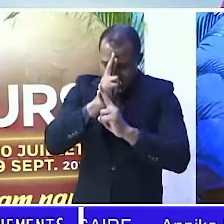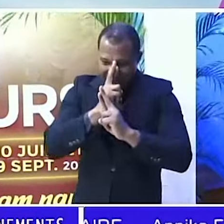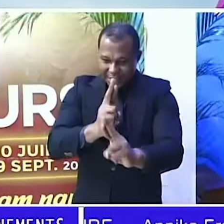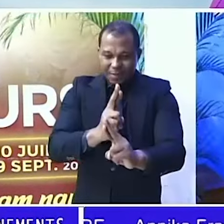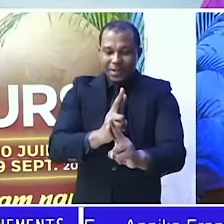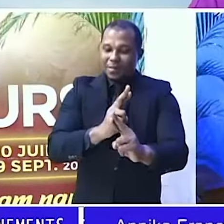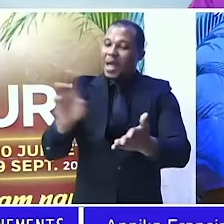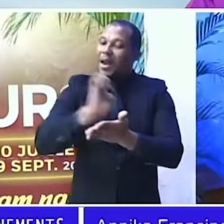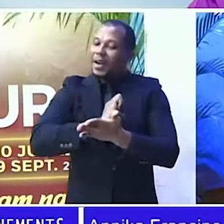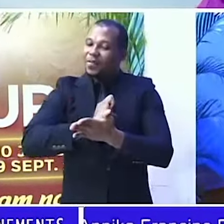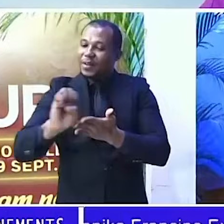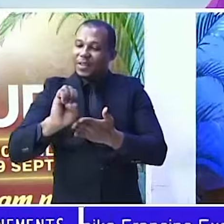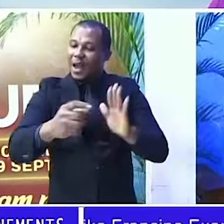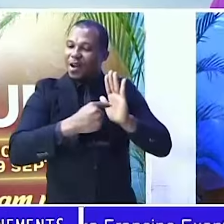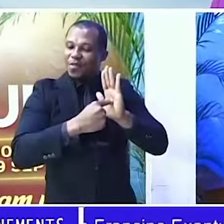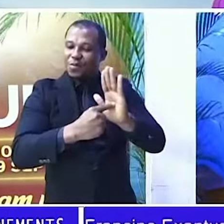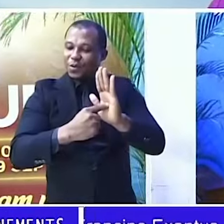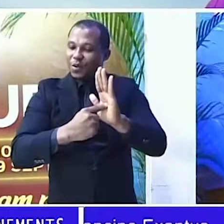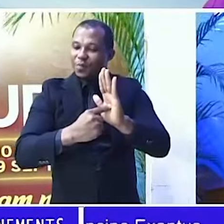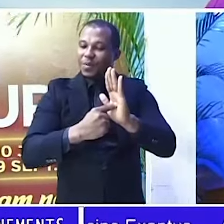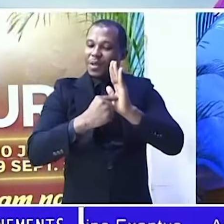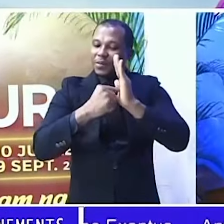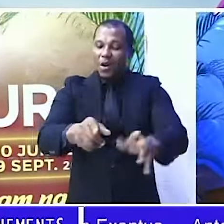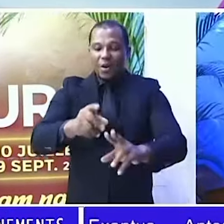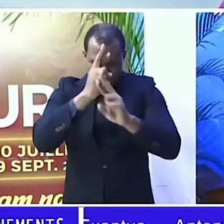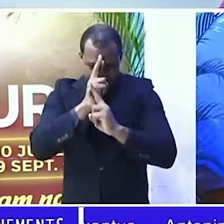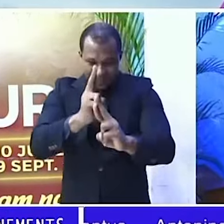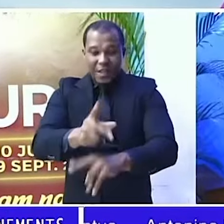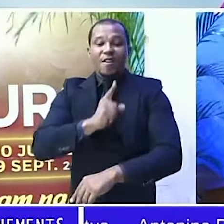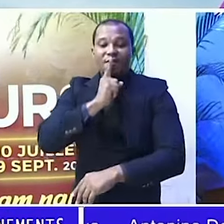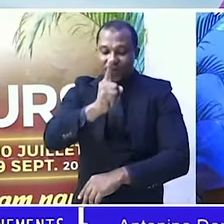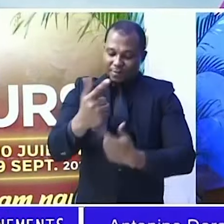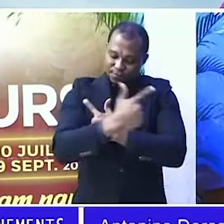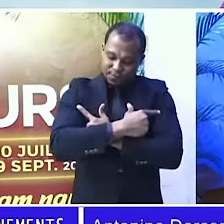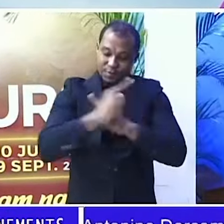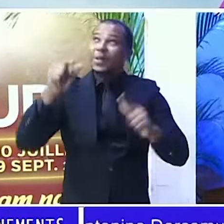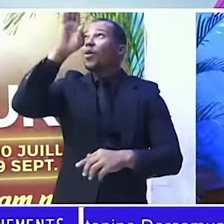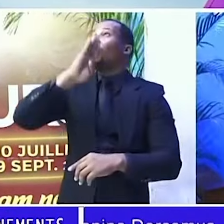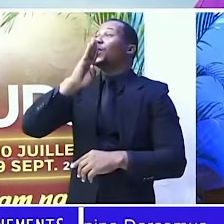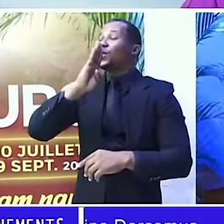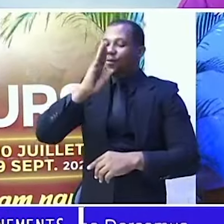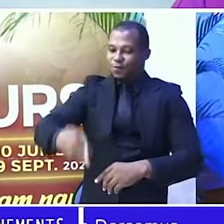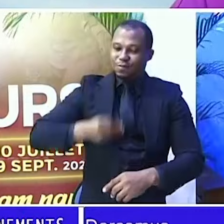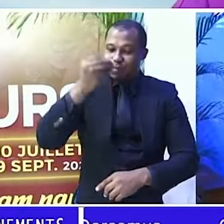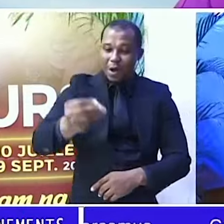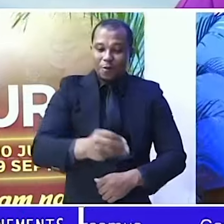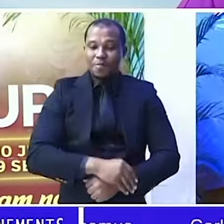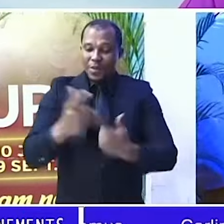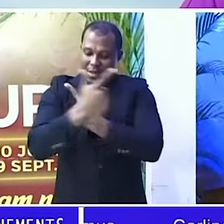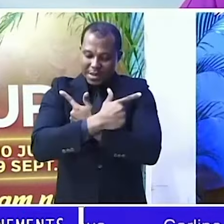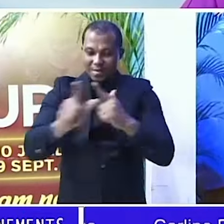vie privée, faut respecter la vraie liberté. Que bon Dieu ba ou liberté pour respecter quoi ou pour